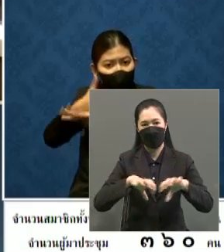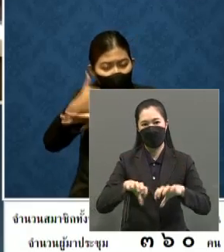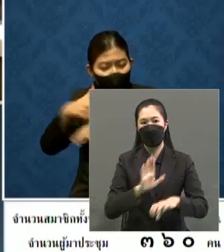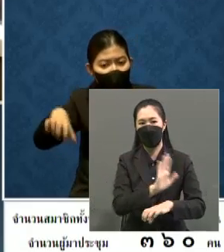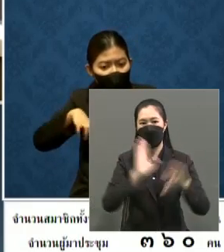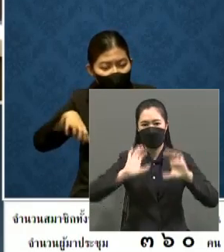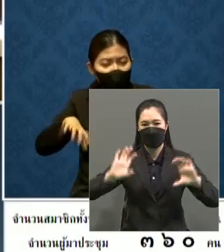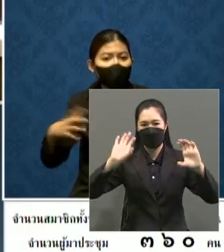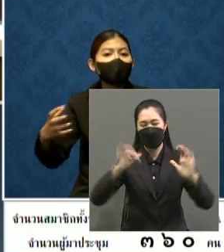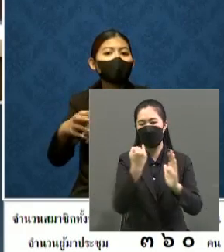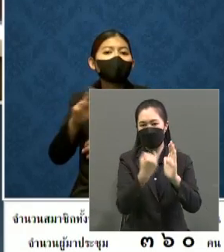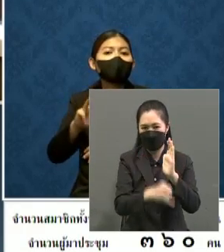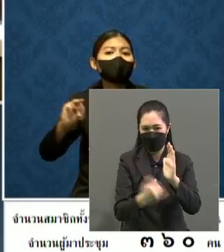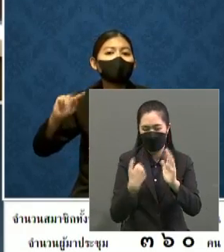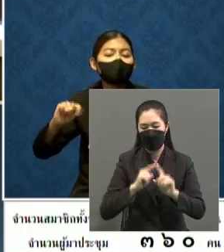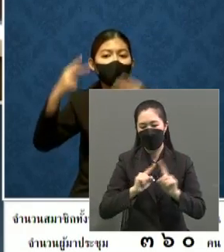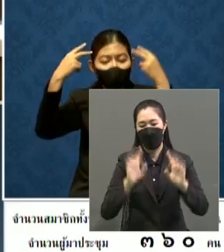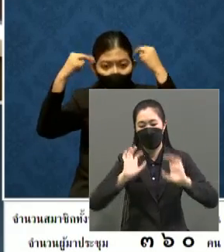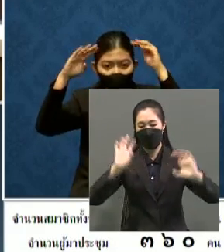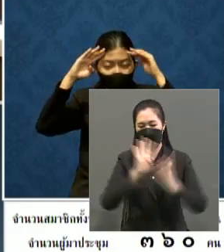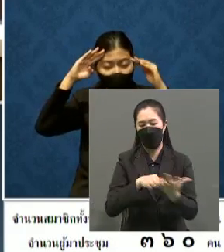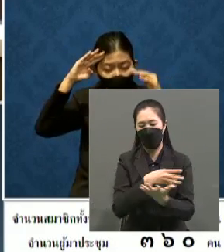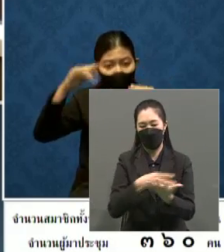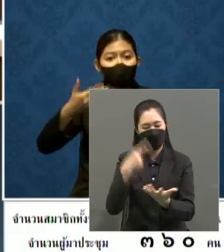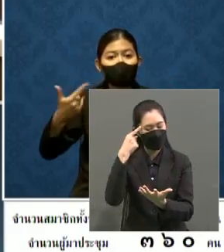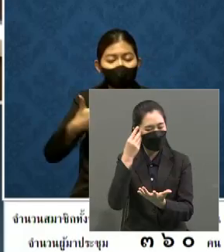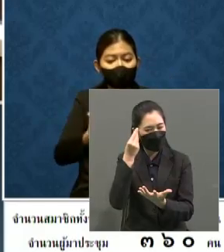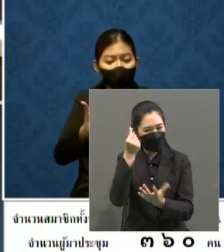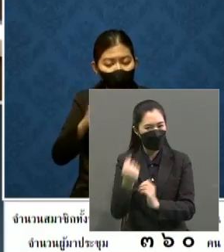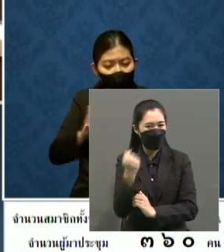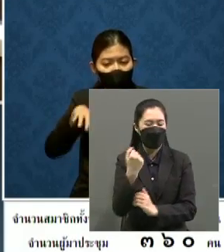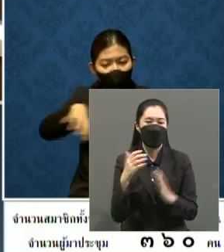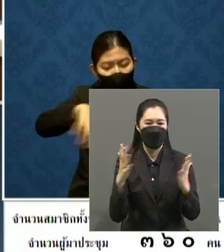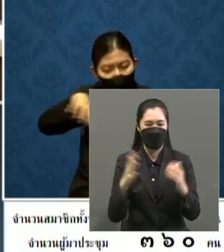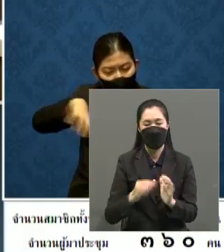าลแต่รัฐบาลกลับขาดการวางแผนที่รอบครอบและเหตุ